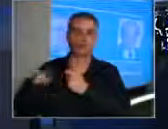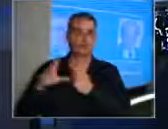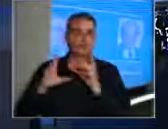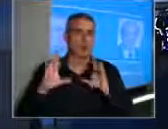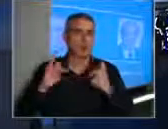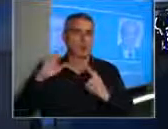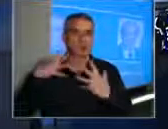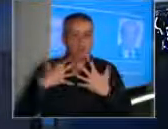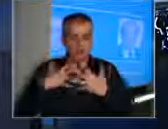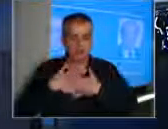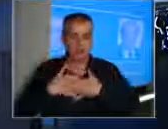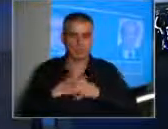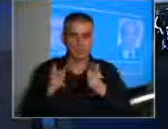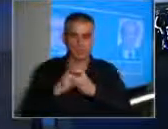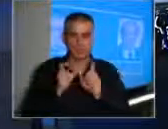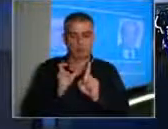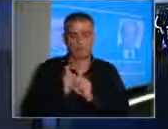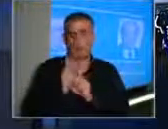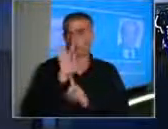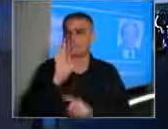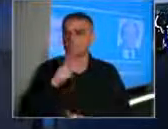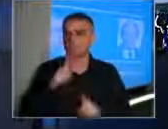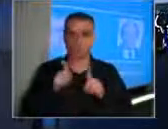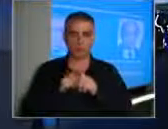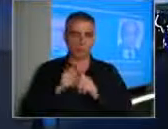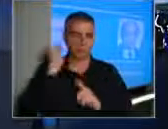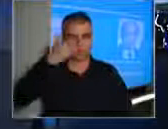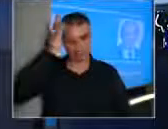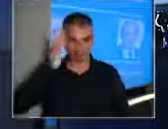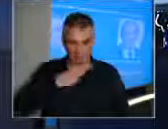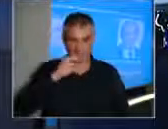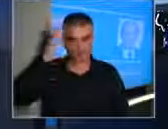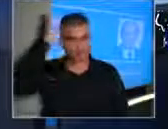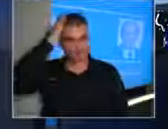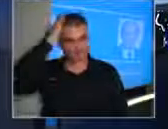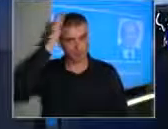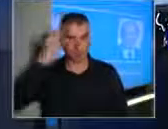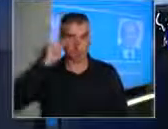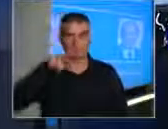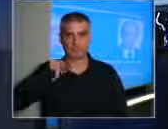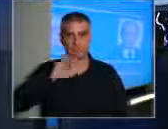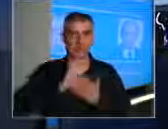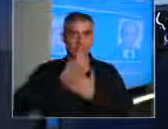שלא יהיה איזה ייחוד, בלוק טכני מול נתניהו, כמו שהיה יאיר לפיד ובנט